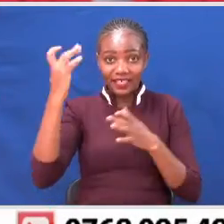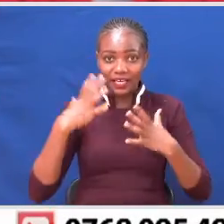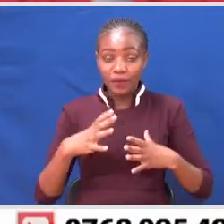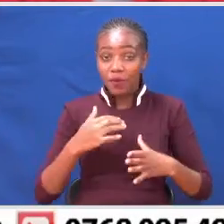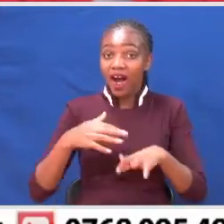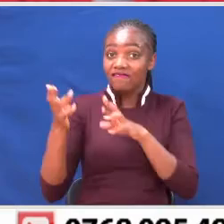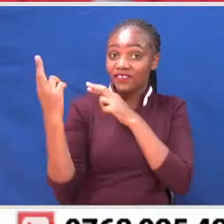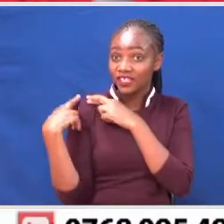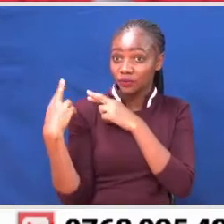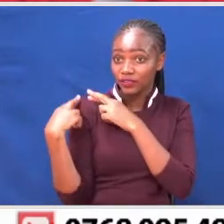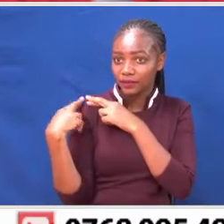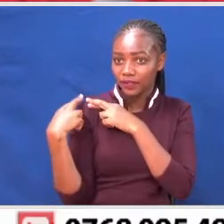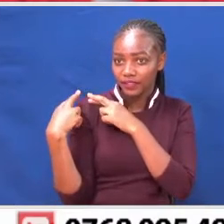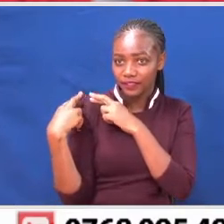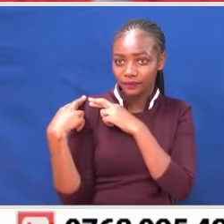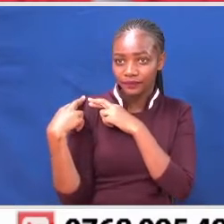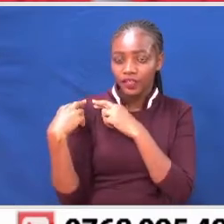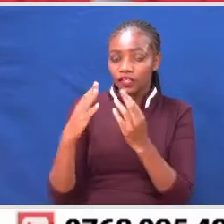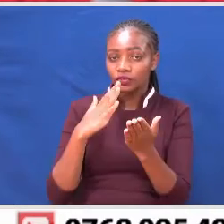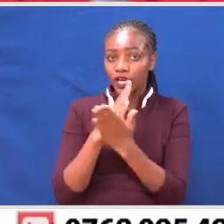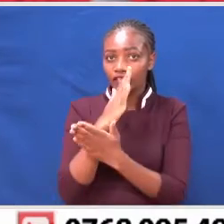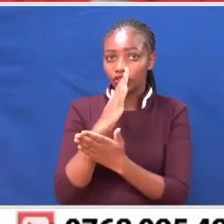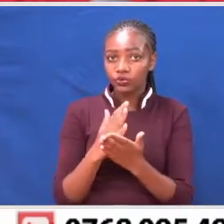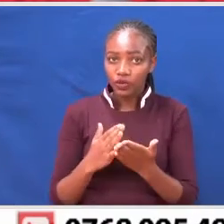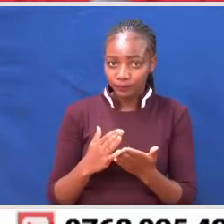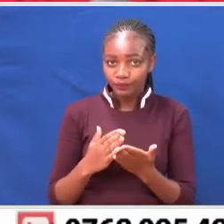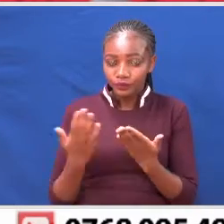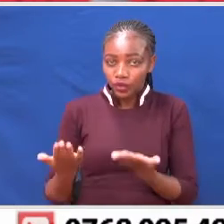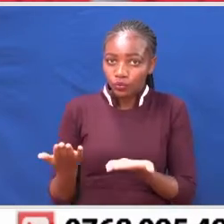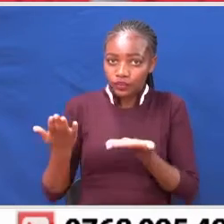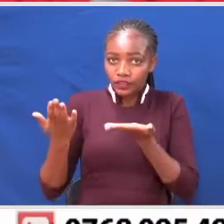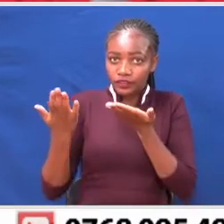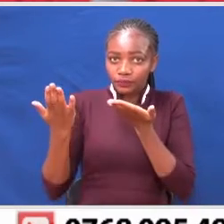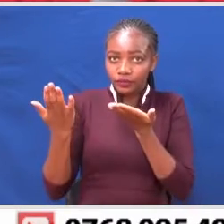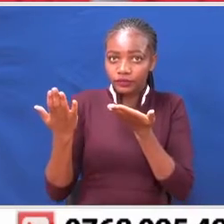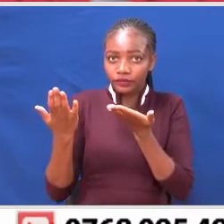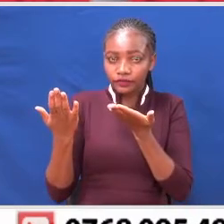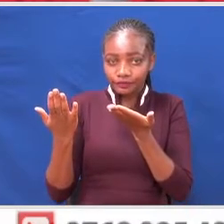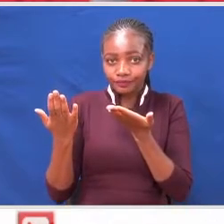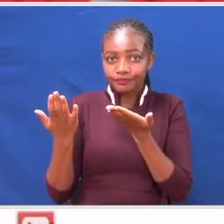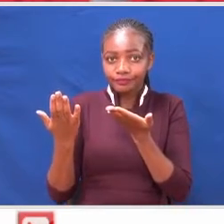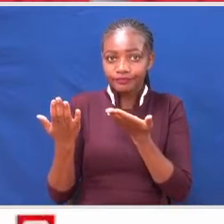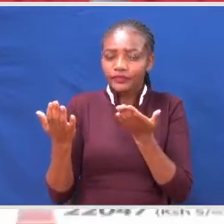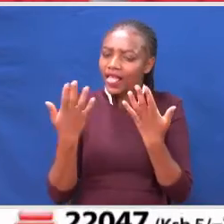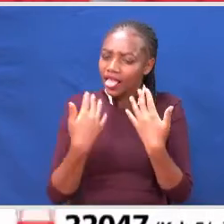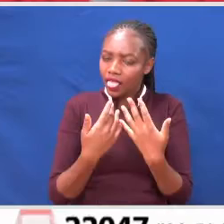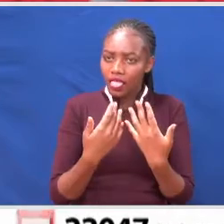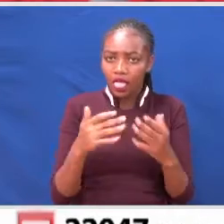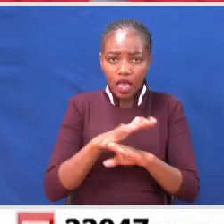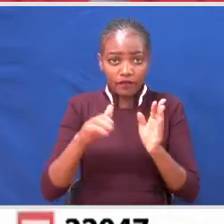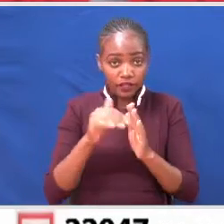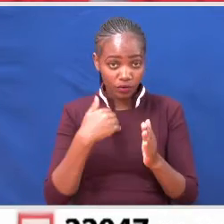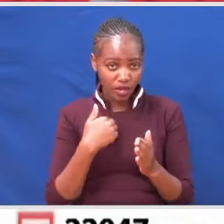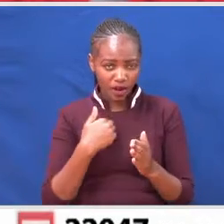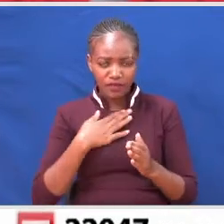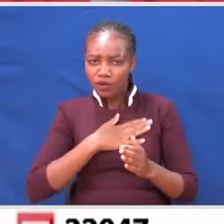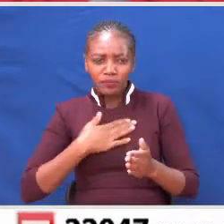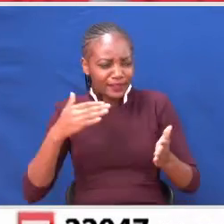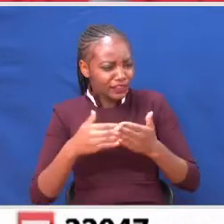jukumu la kuzalisha uchumi wetu na kuzalisha uchumi wetu. Tusiwe